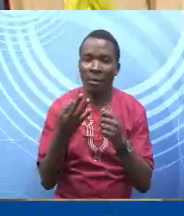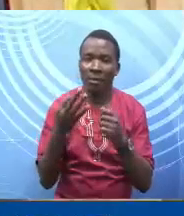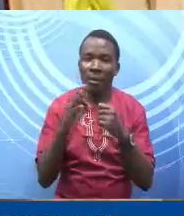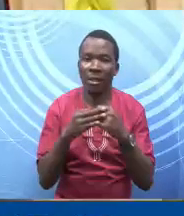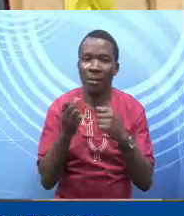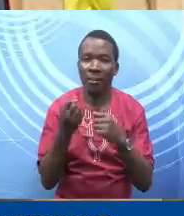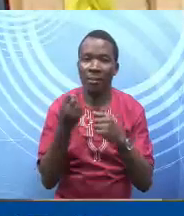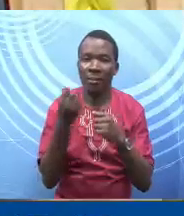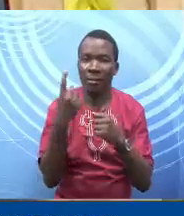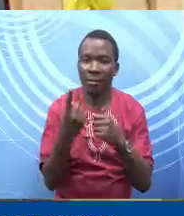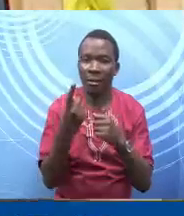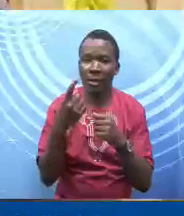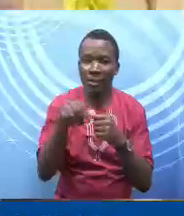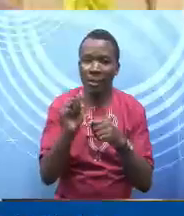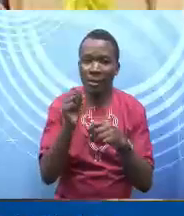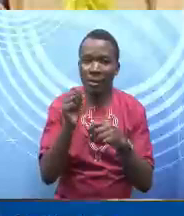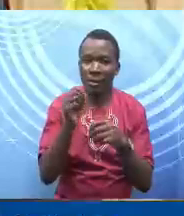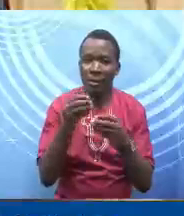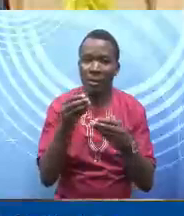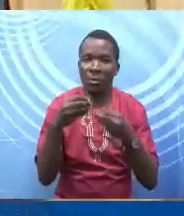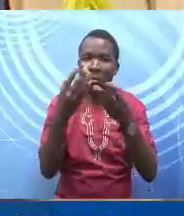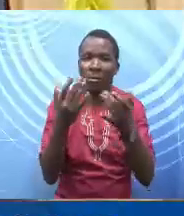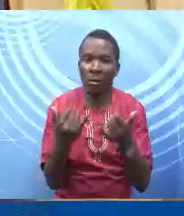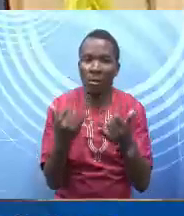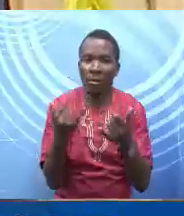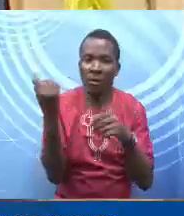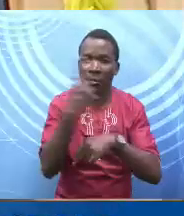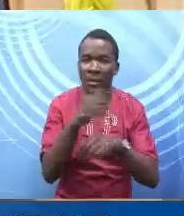3851 nibyo turimo gutanga none by'iyi minsi 14